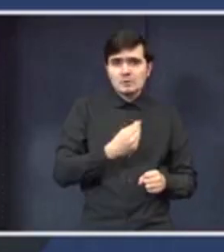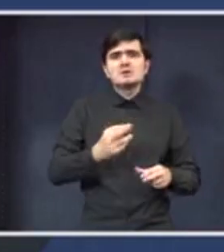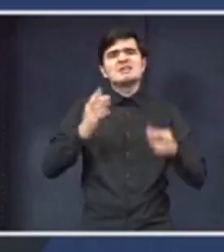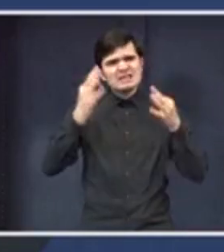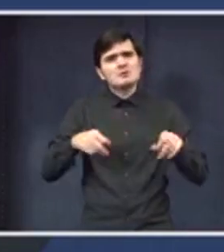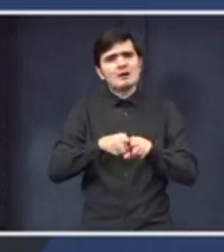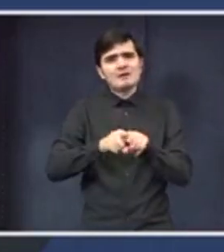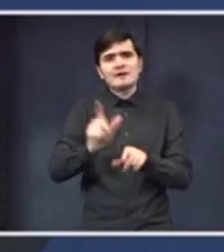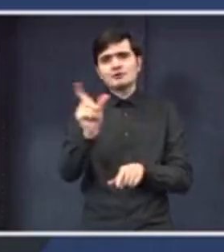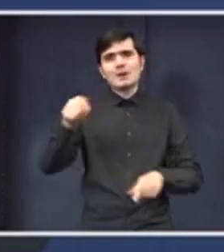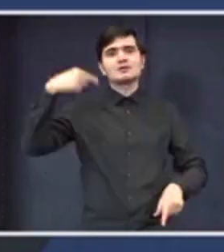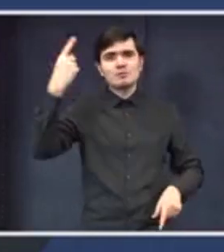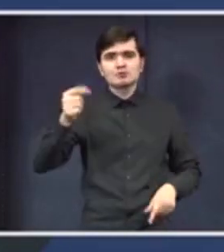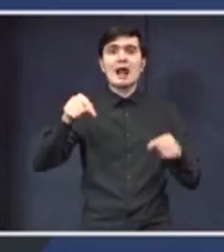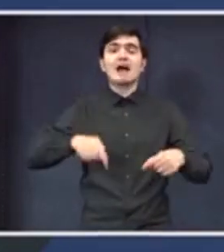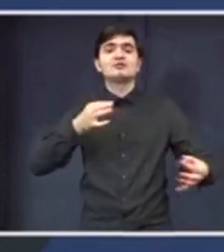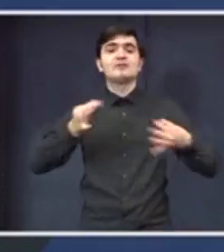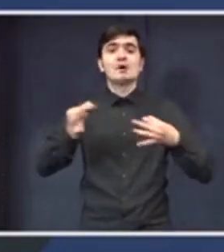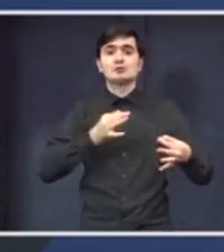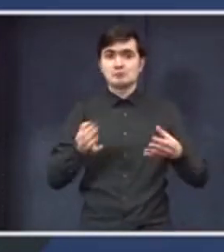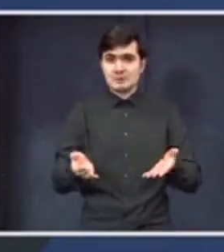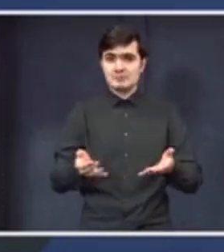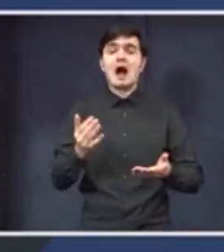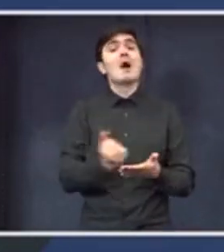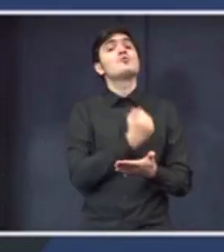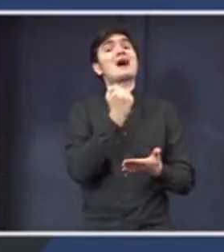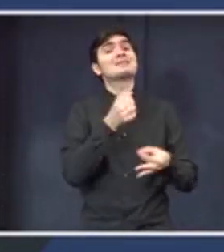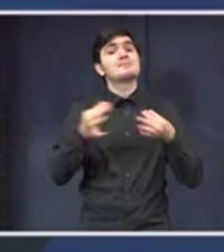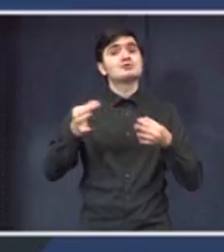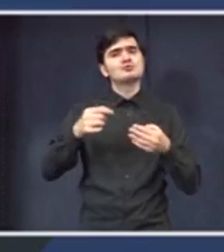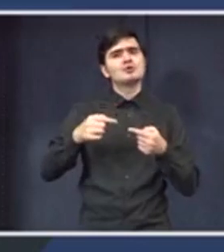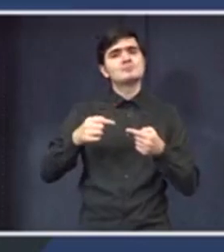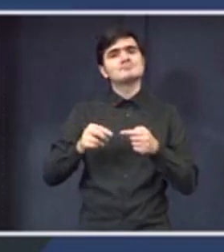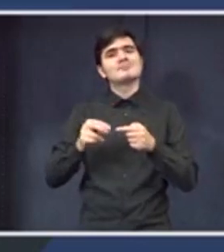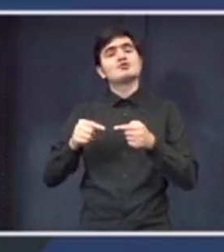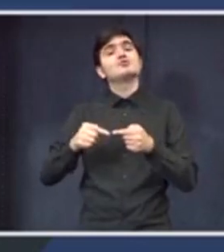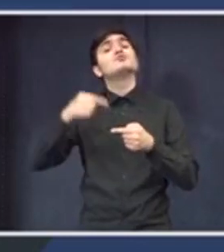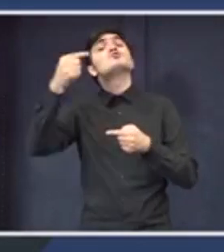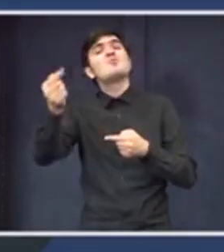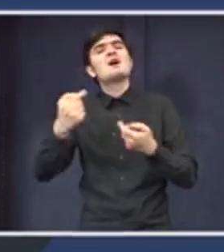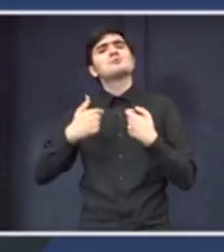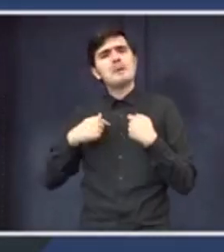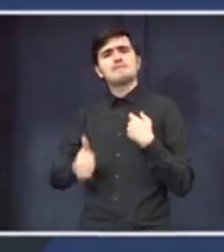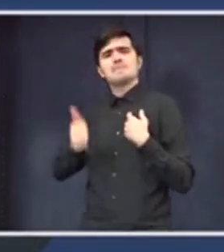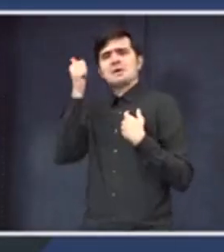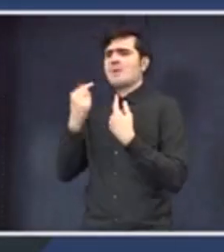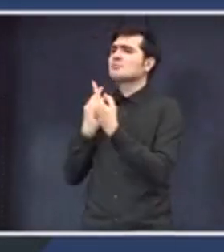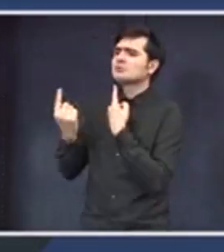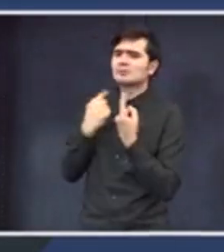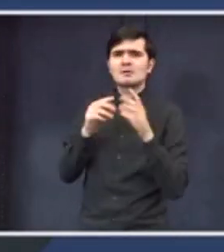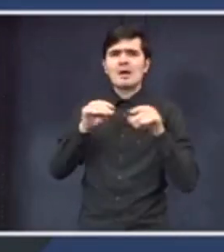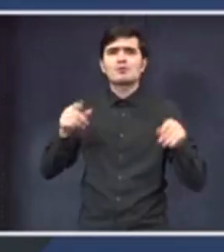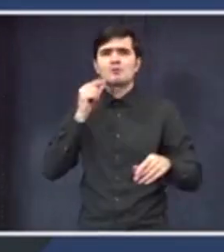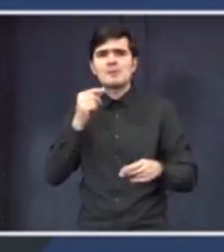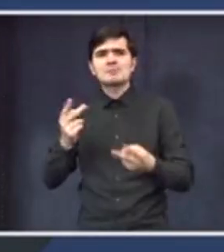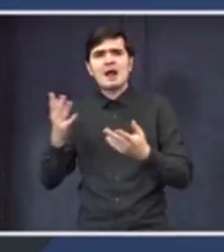următoare. Dar aceste măsuri le-am luat după ce am discutat cu mai mulți factori de decizie